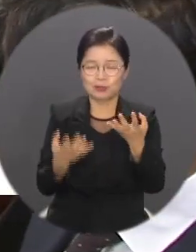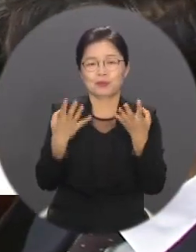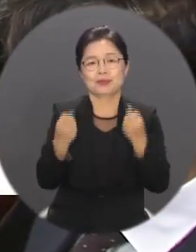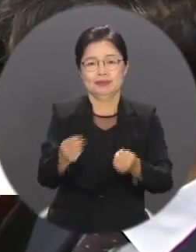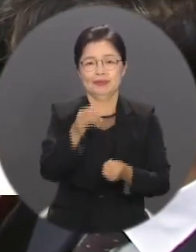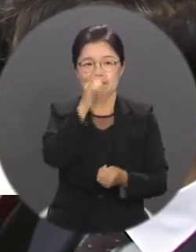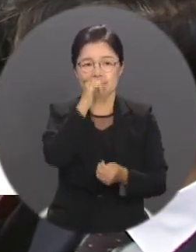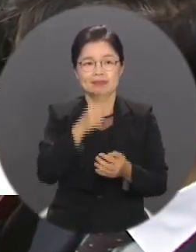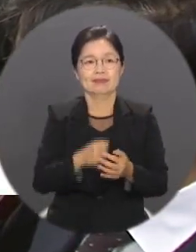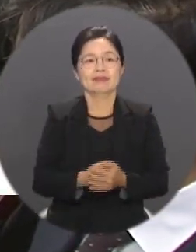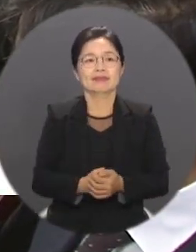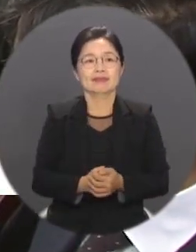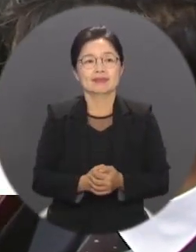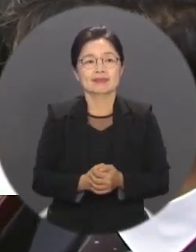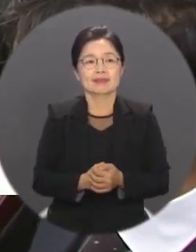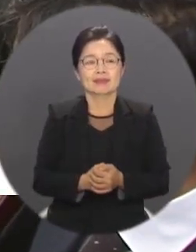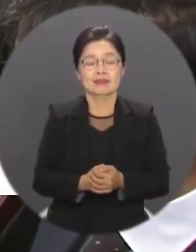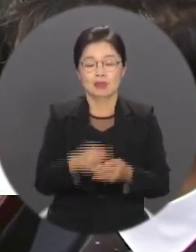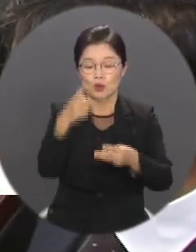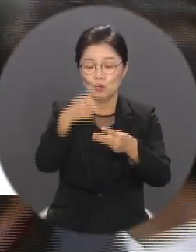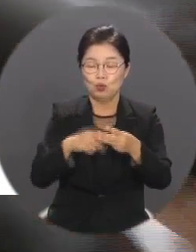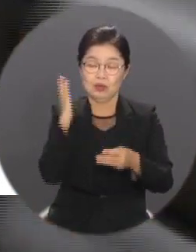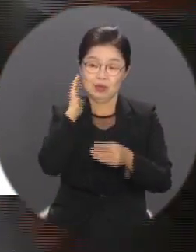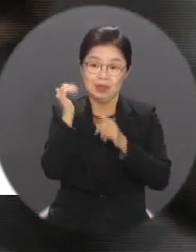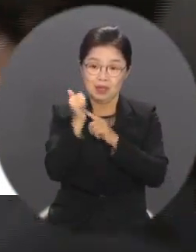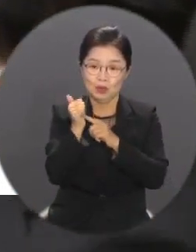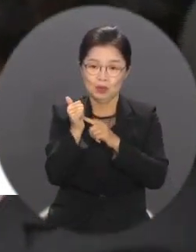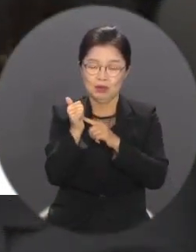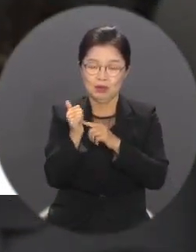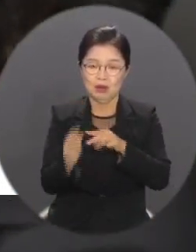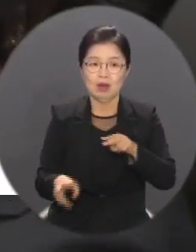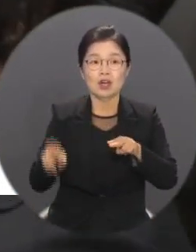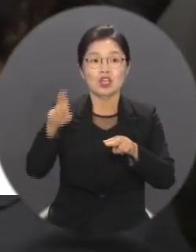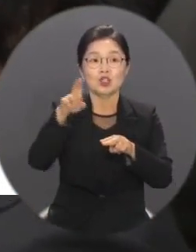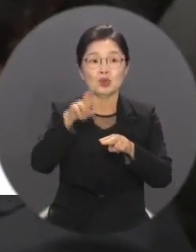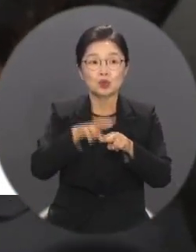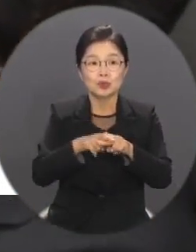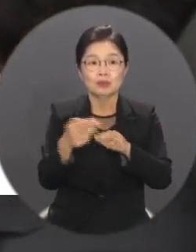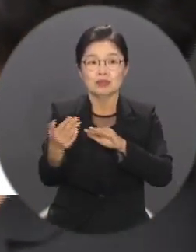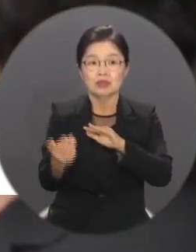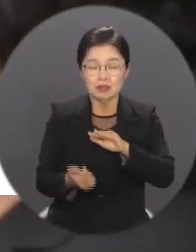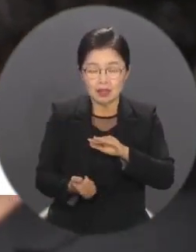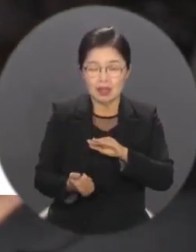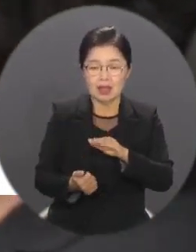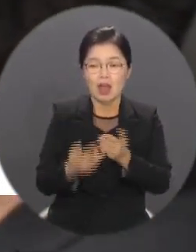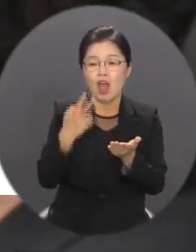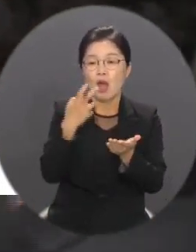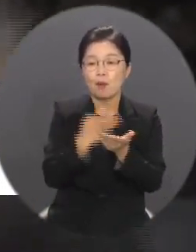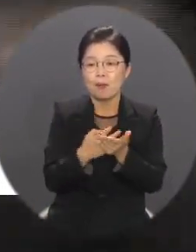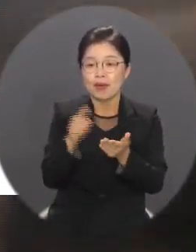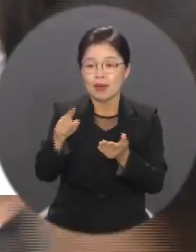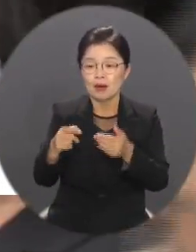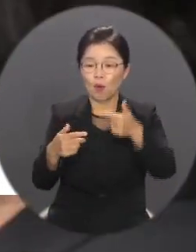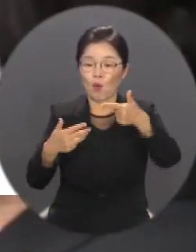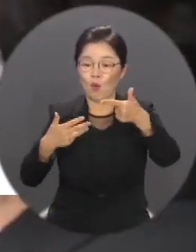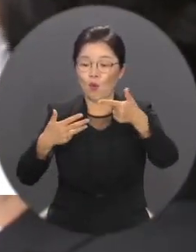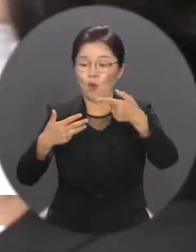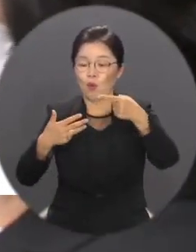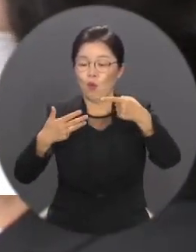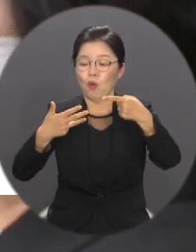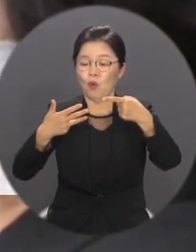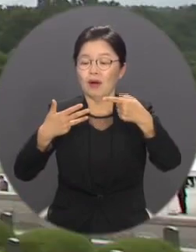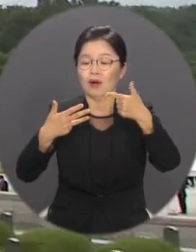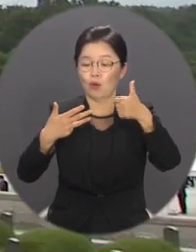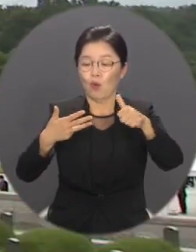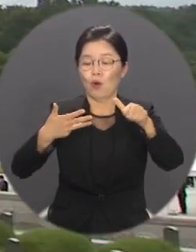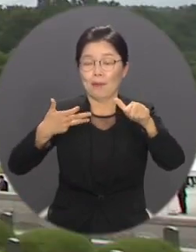전에 예 어 헌병 분의 5.18 노이즈를 이렇게 따 하셨는데 예 여기 올려서 첫 행사 때 일체 언급을 안